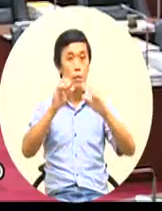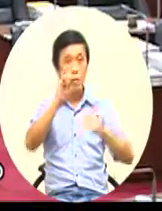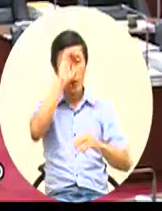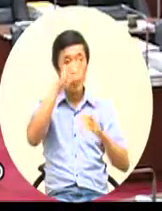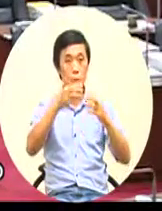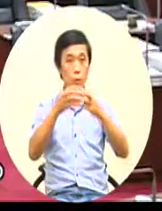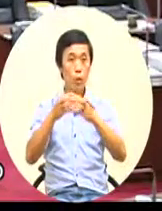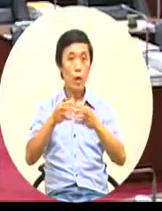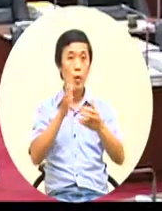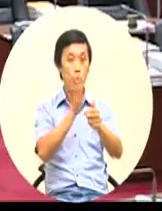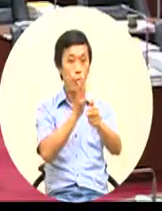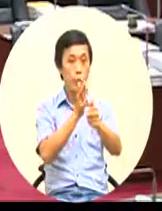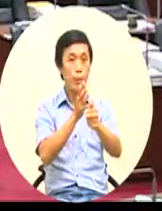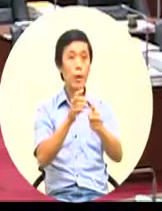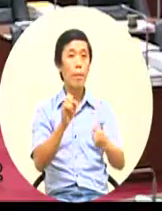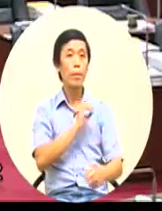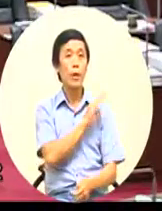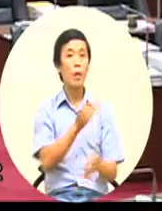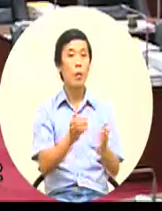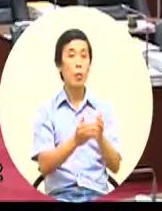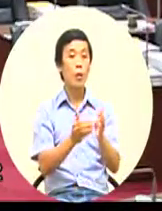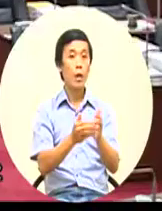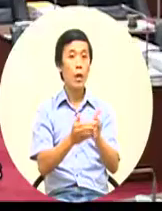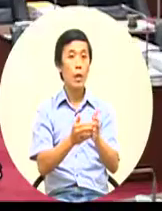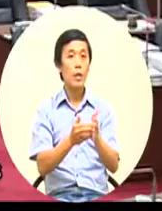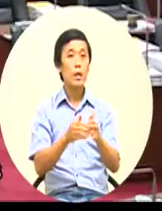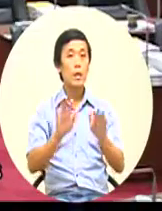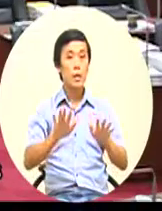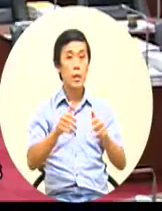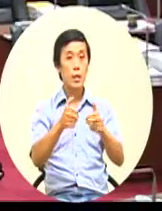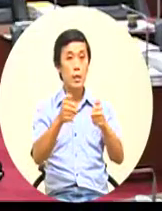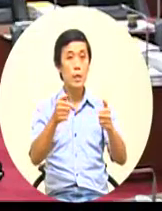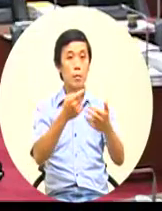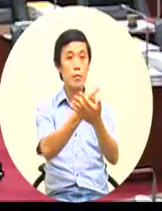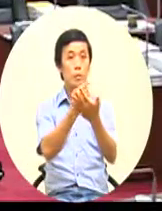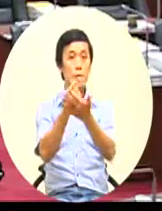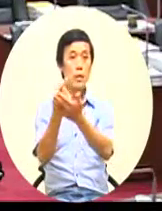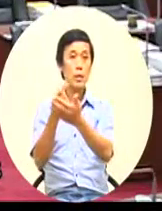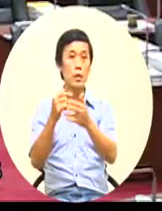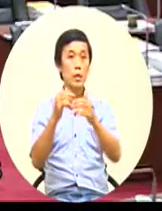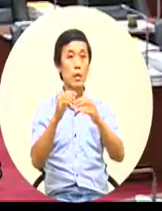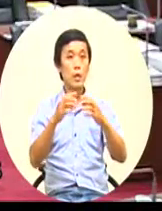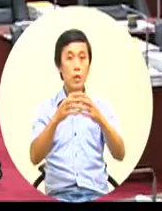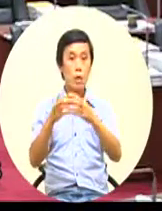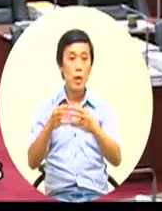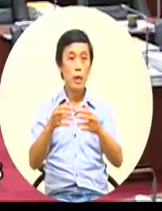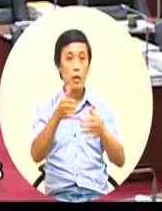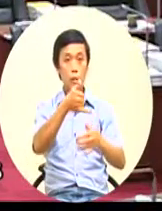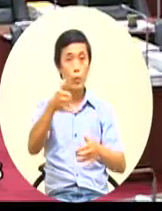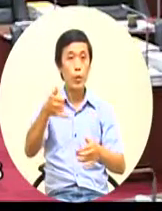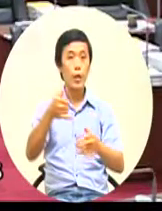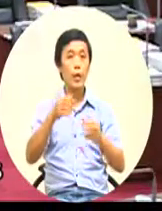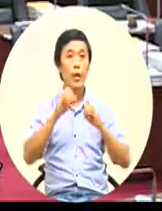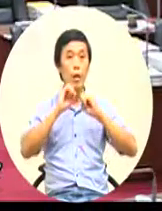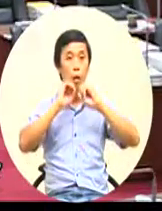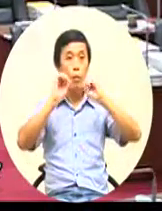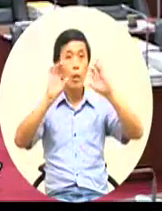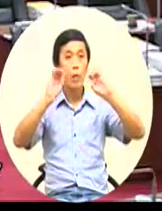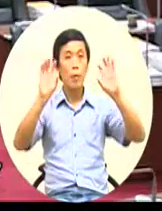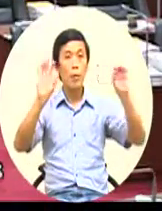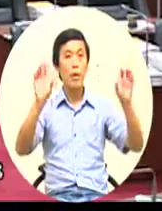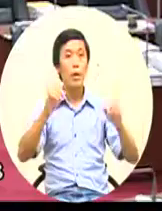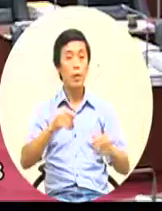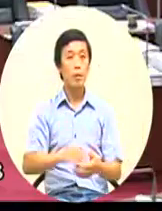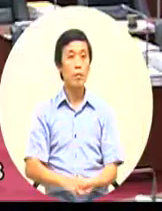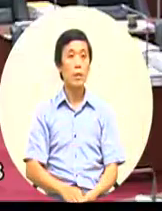到这。那最后，咱嘛是请咱所有党团的成员，搁做伙来画一个口号：挺改革，爱建